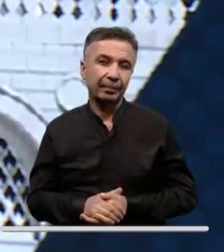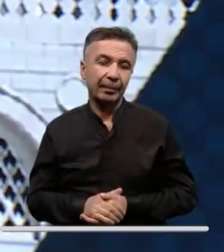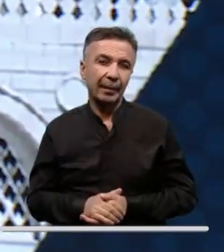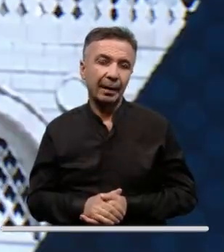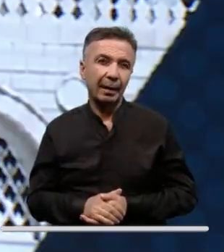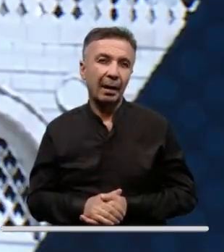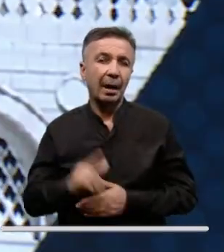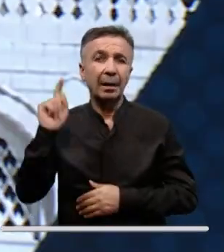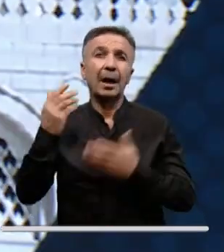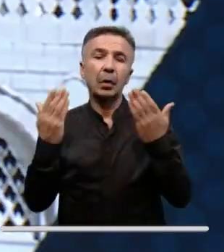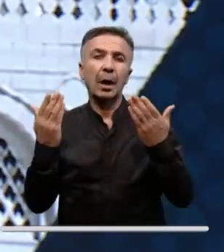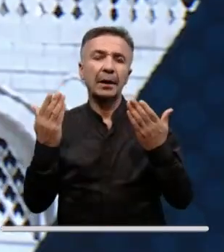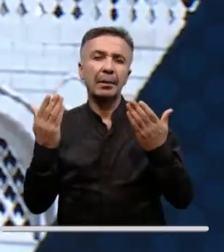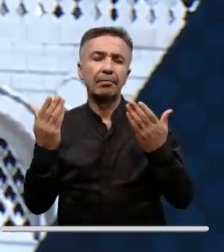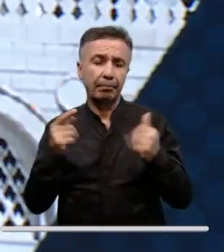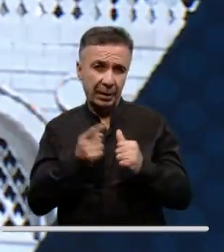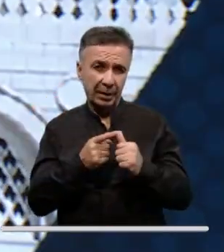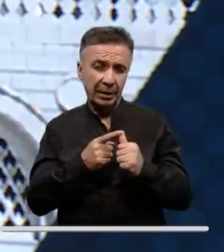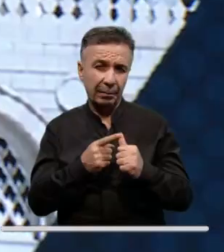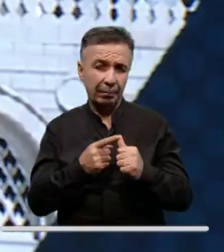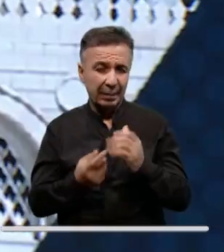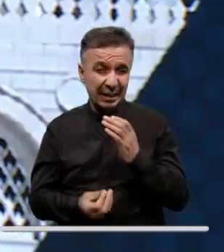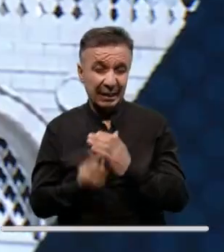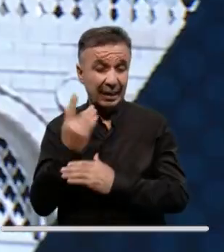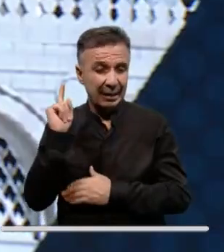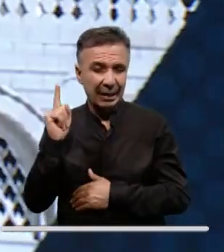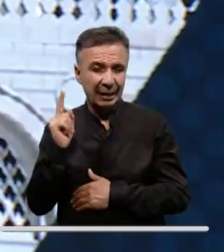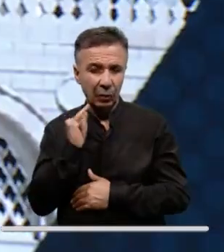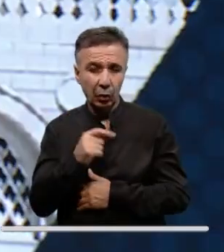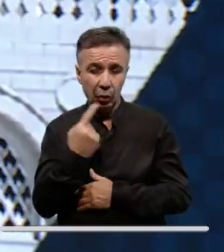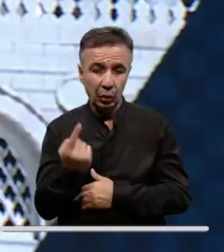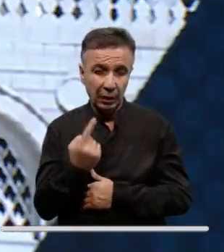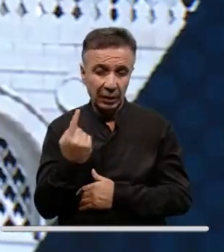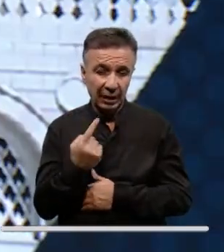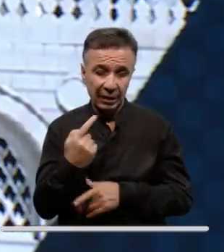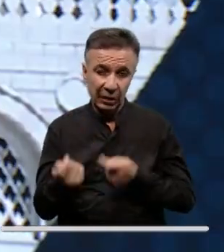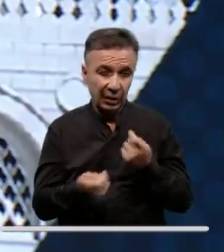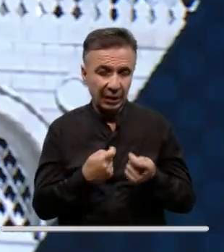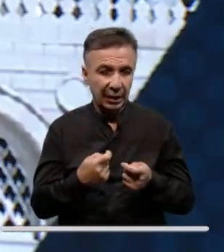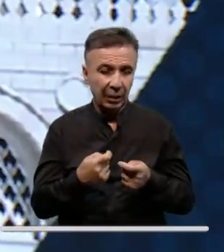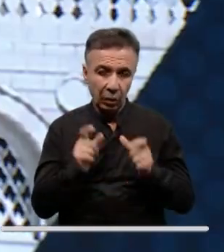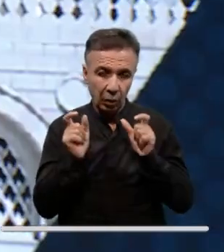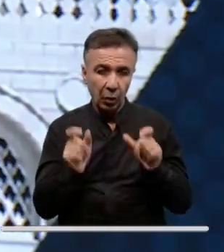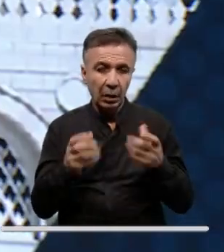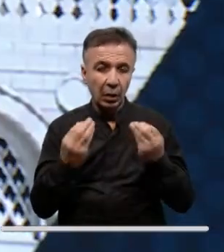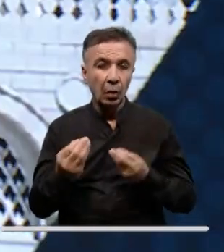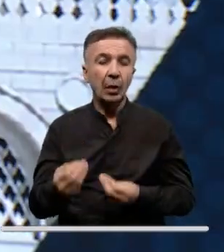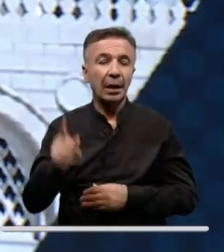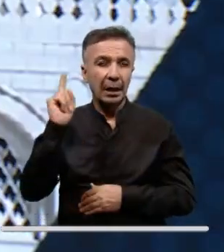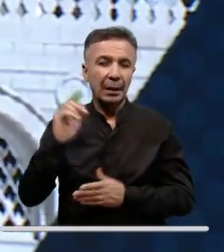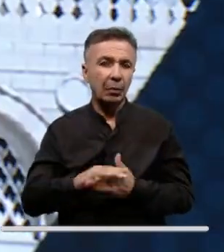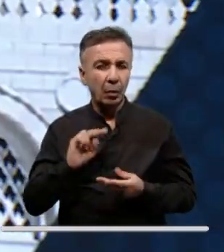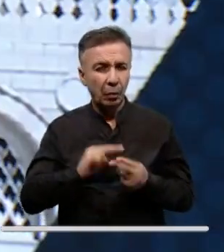Allah'a dua edelim en birincisi Bizi yaratan Allah bizi kötülüklerden koruyacak olan Allah Eee bu